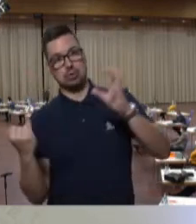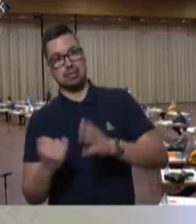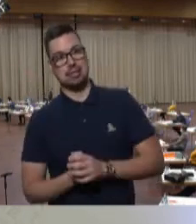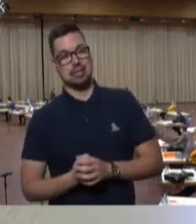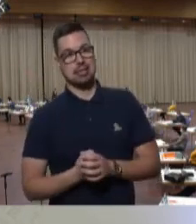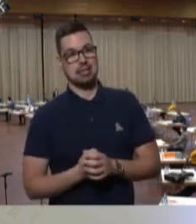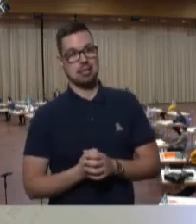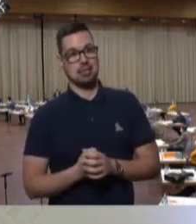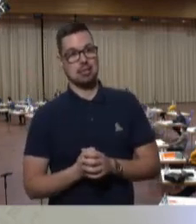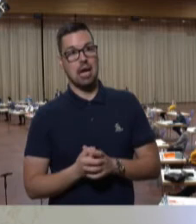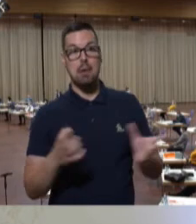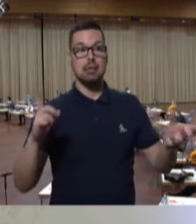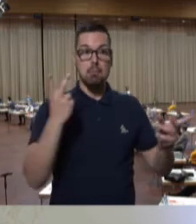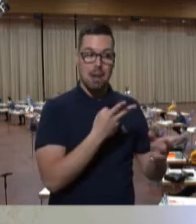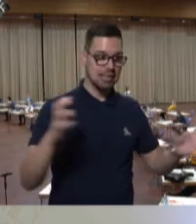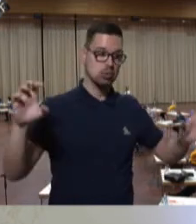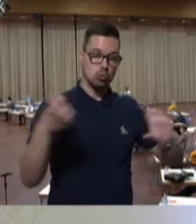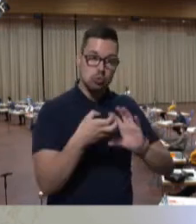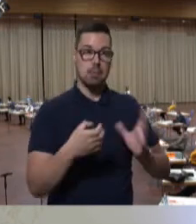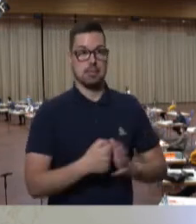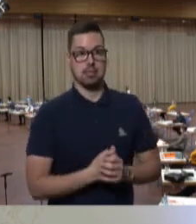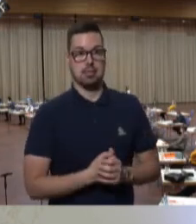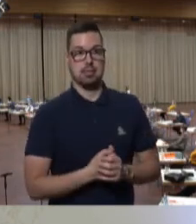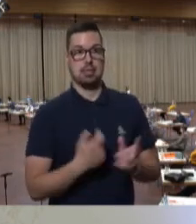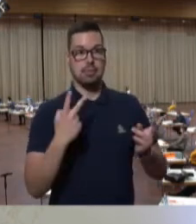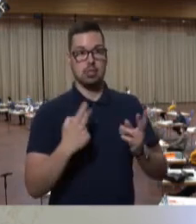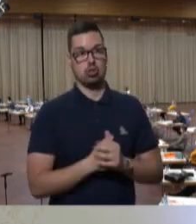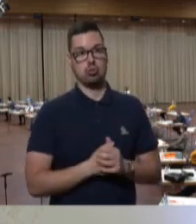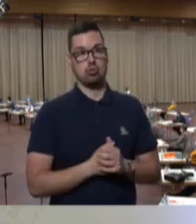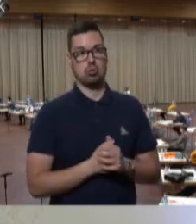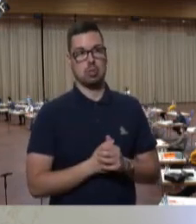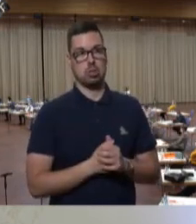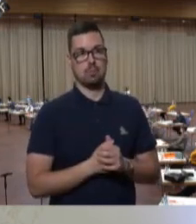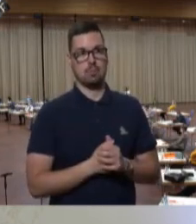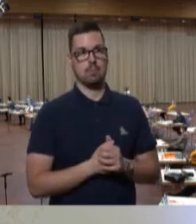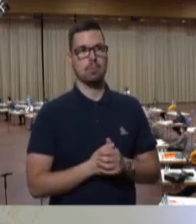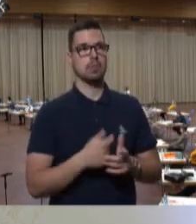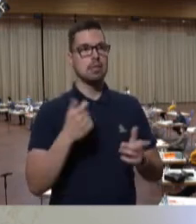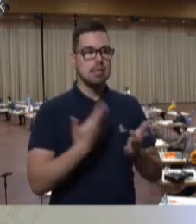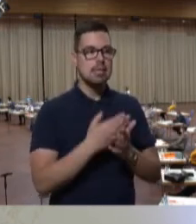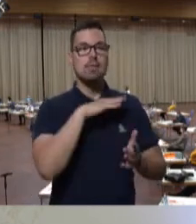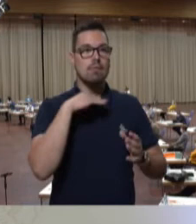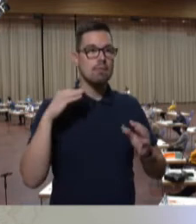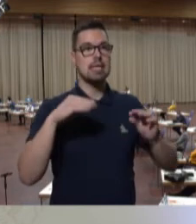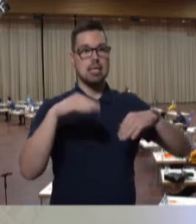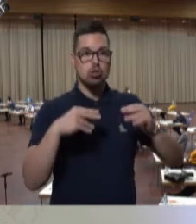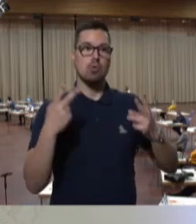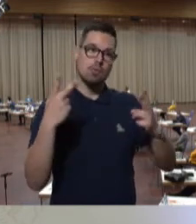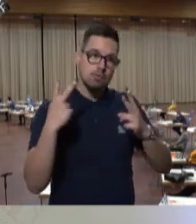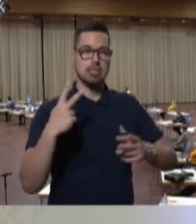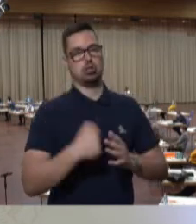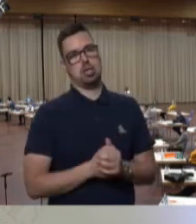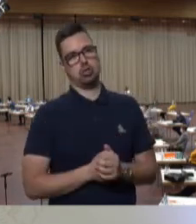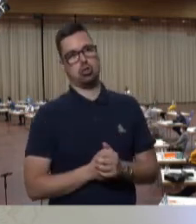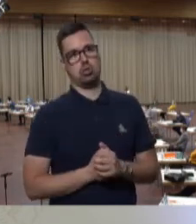Es geht um Klimaschutz und Industrie. Es geht um Klimaschutz durch Industrie. Und dafür spielt Wasserstoff eine herausragende Rolle, liebe